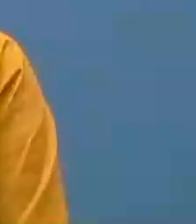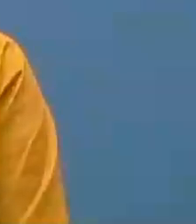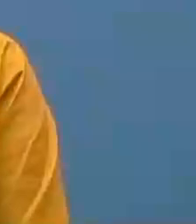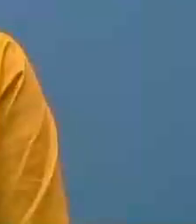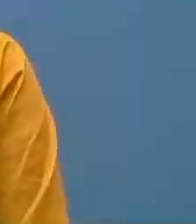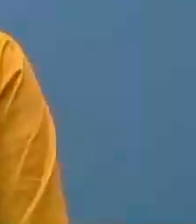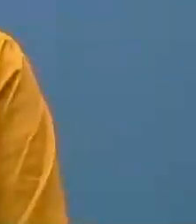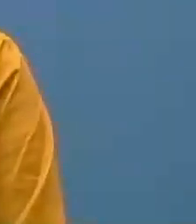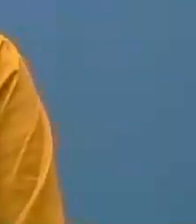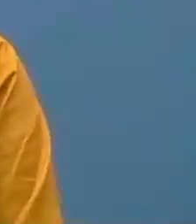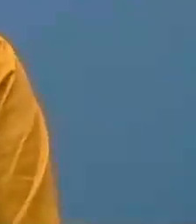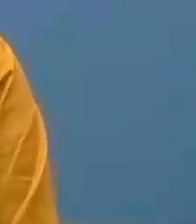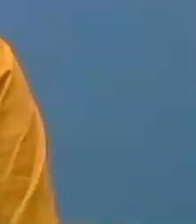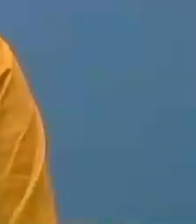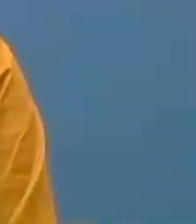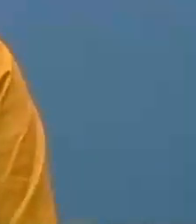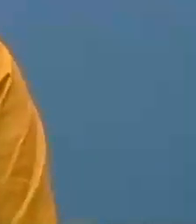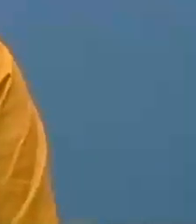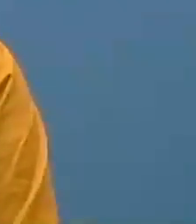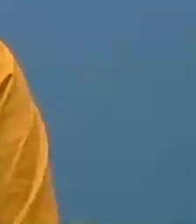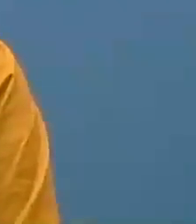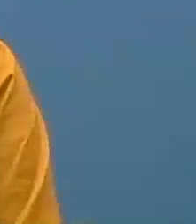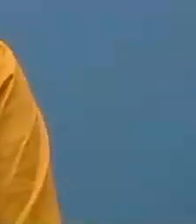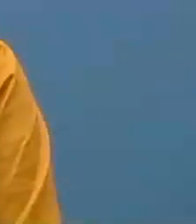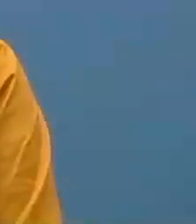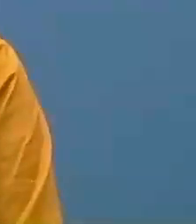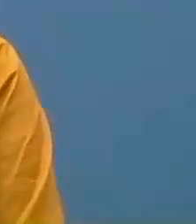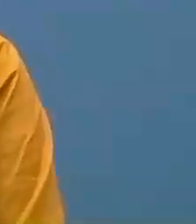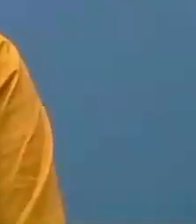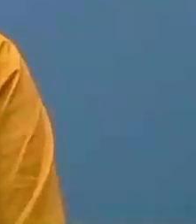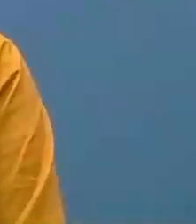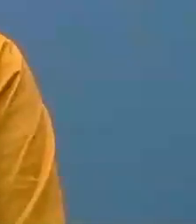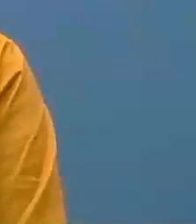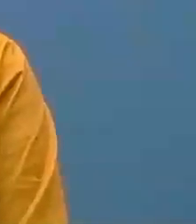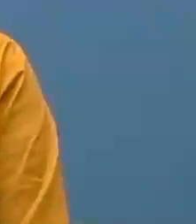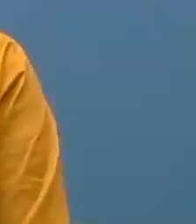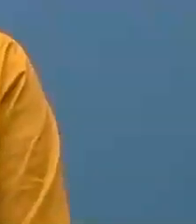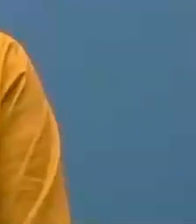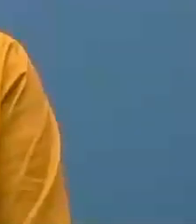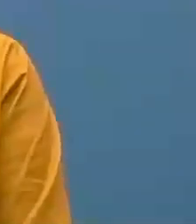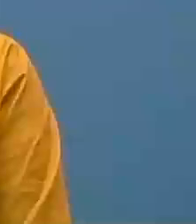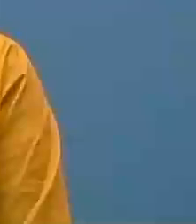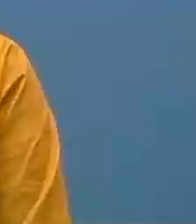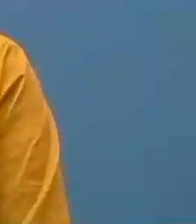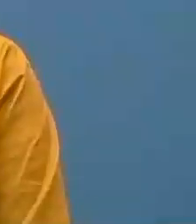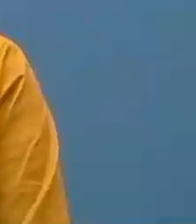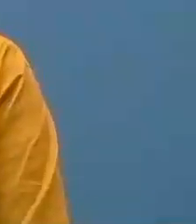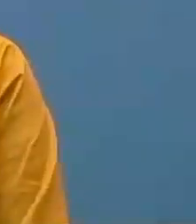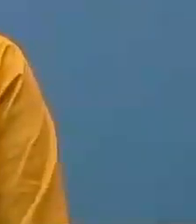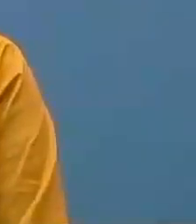的，这个人和动物之间呢是有很多的不同的。